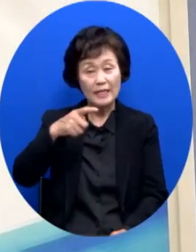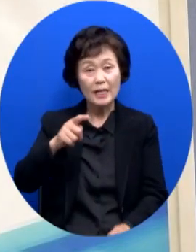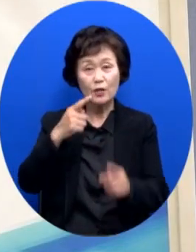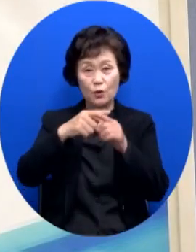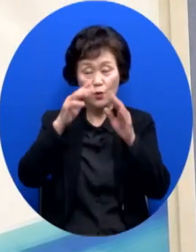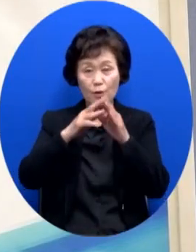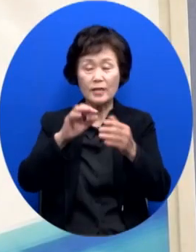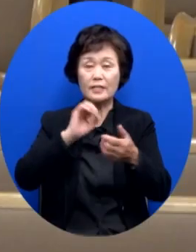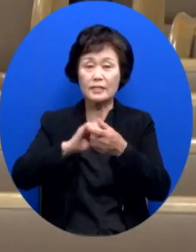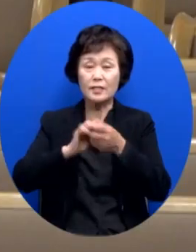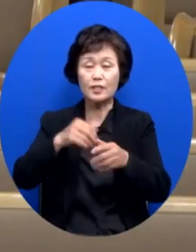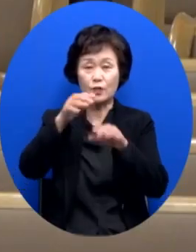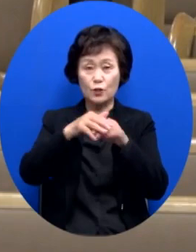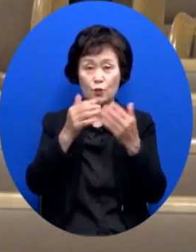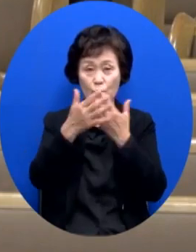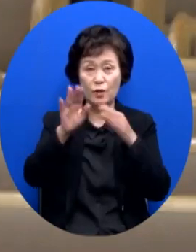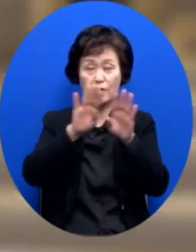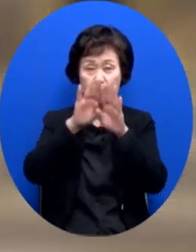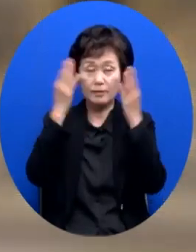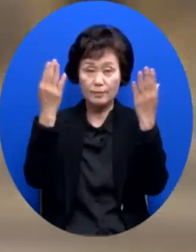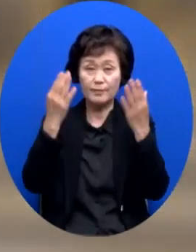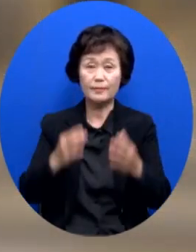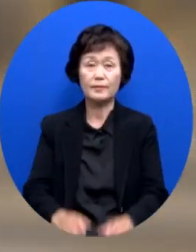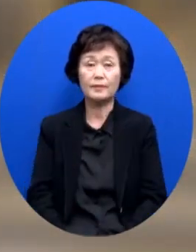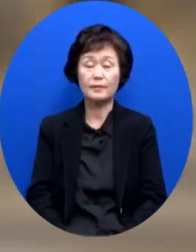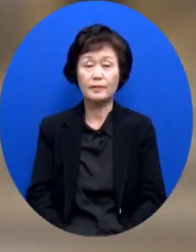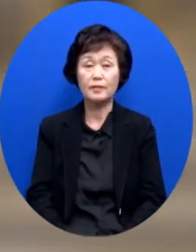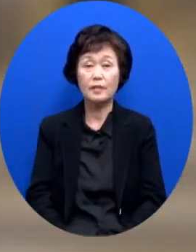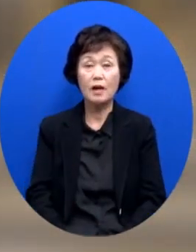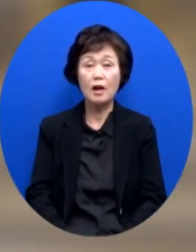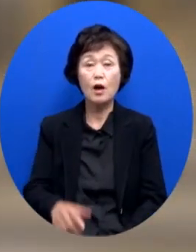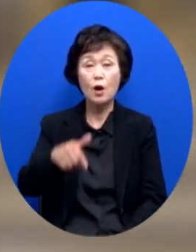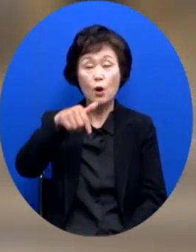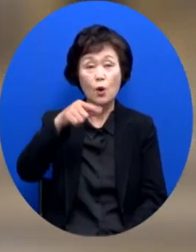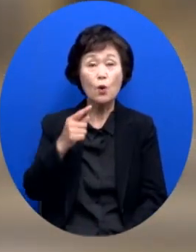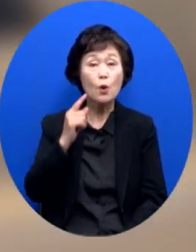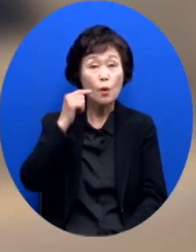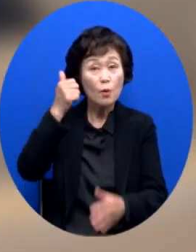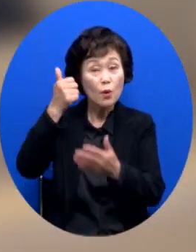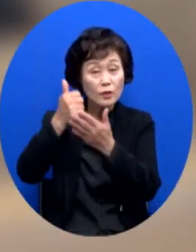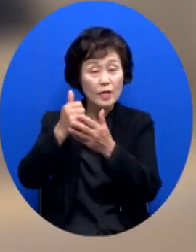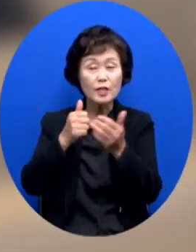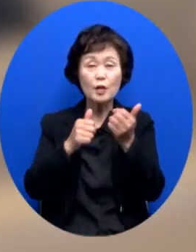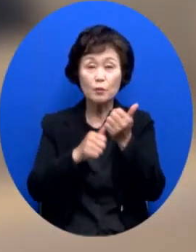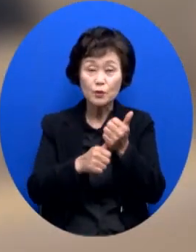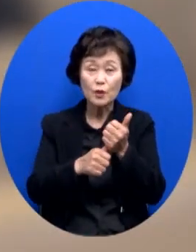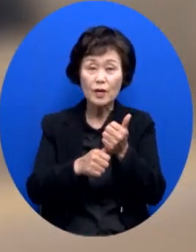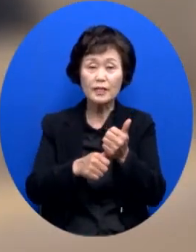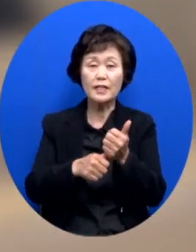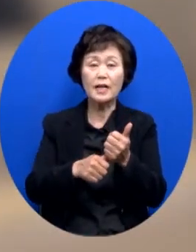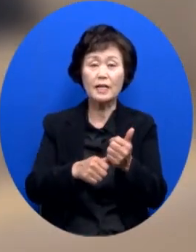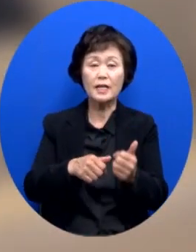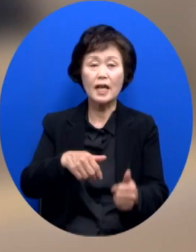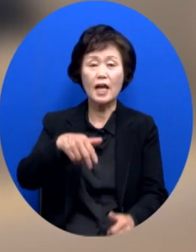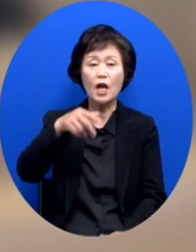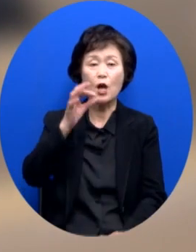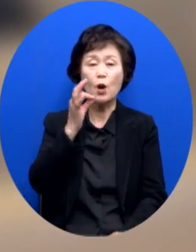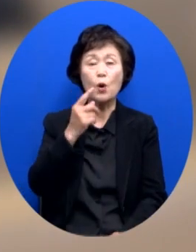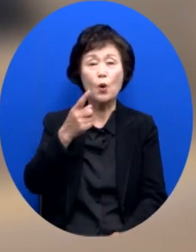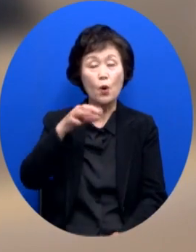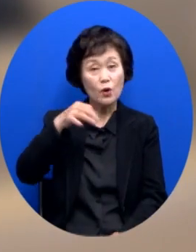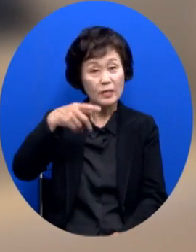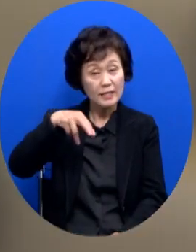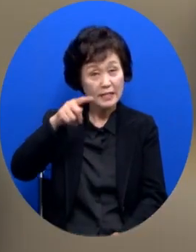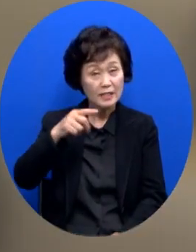정기총회를 개최합니다. 총회장의 순복음 원당교회 고경환 목사, 부총회장의 순복음 좋은교회 오희성